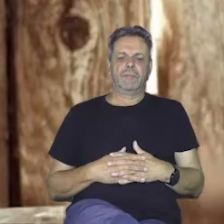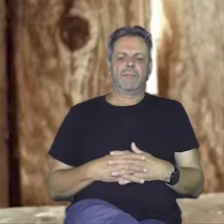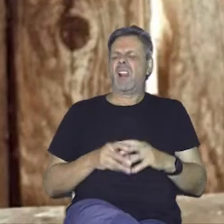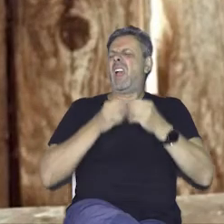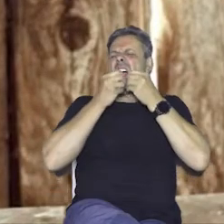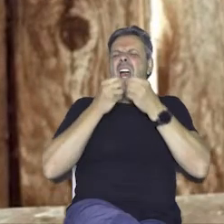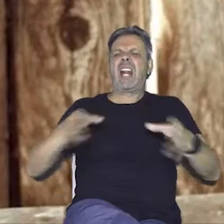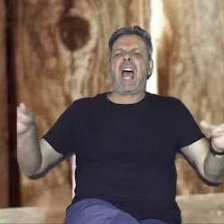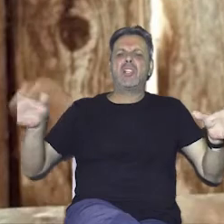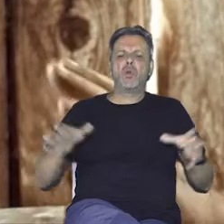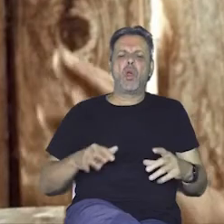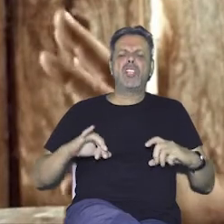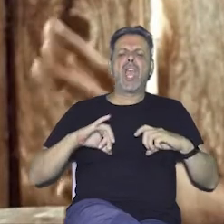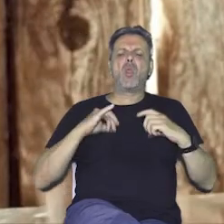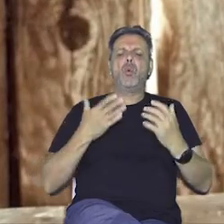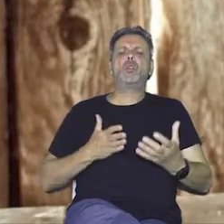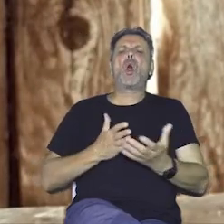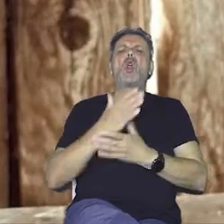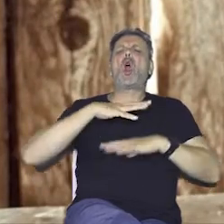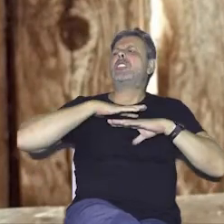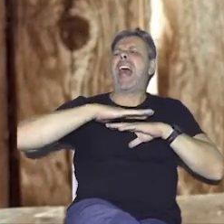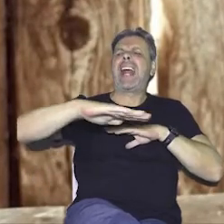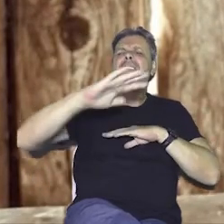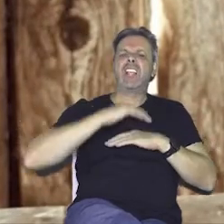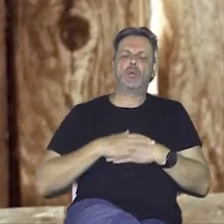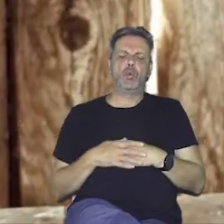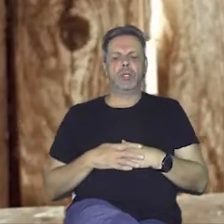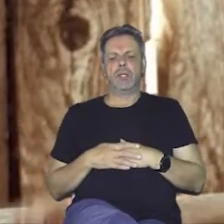Rasulo se jutro kroz ravnicu,